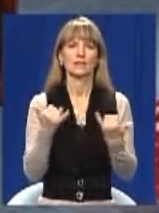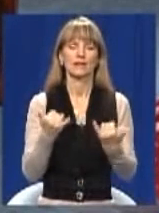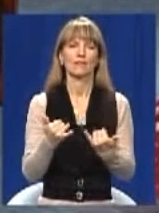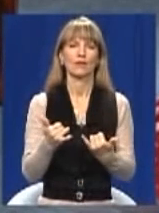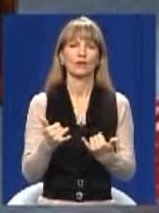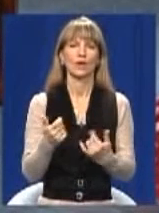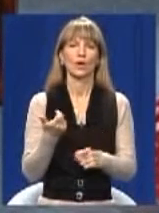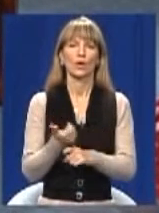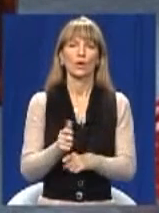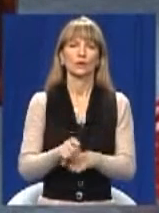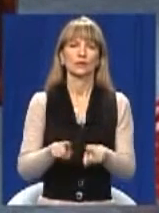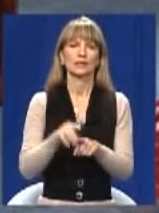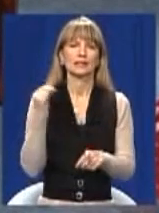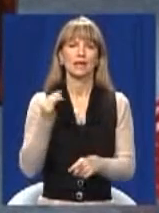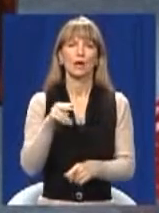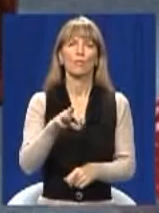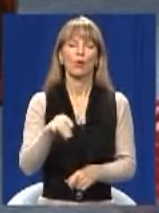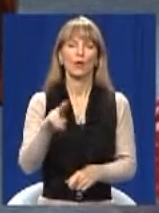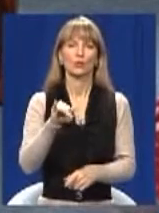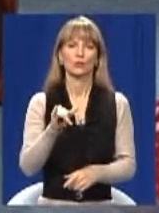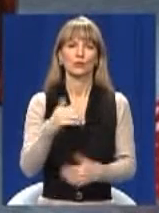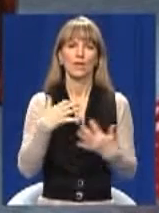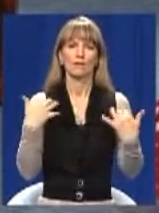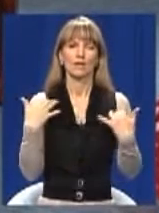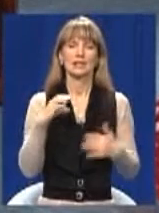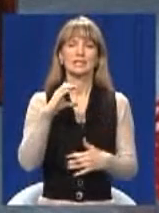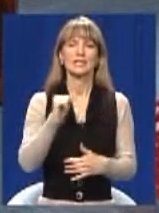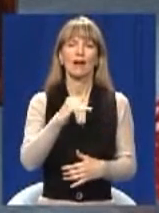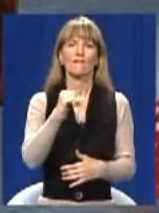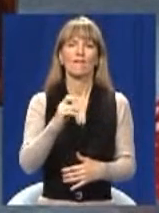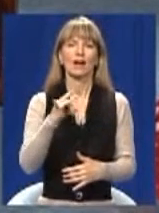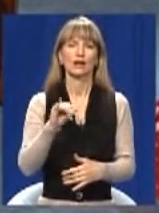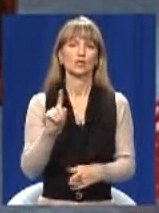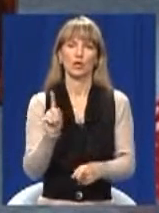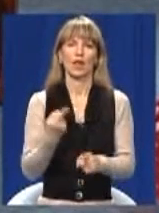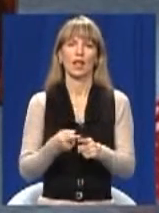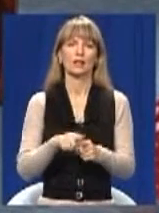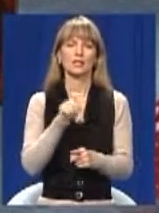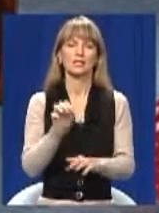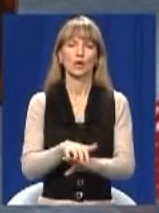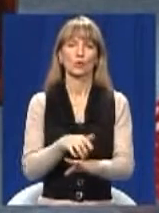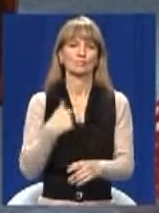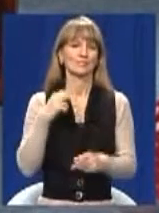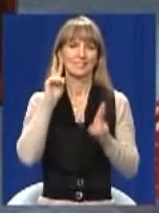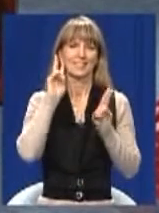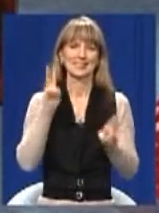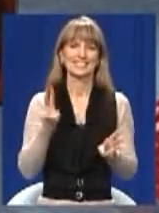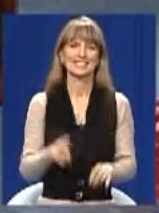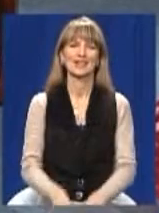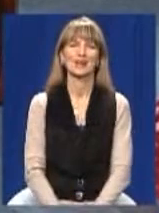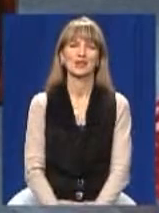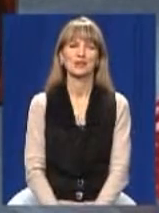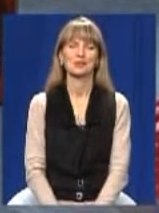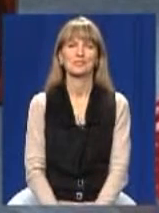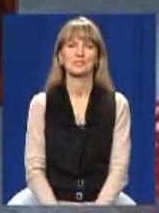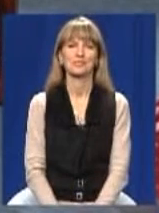дуже таку цікаву породу тваринок, як сафарі, так? Так. А що це за кішка? Не знаю. Ну,